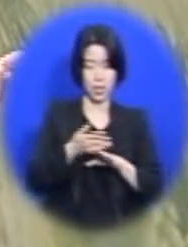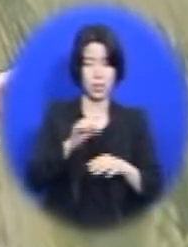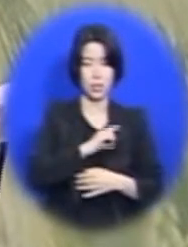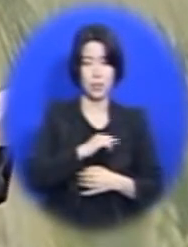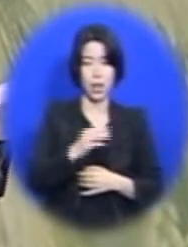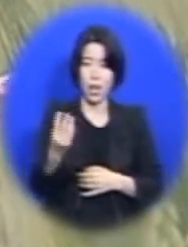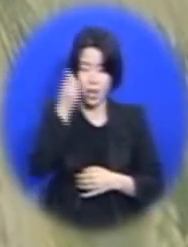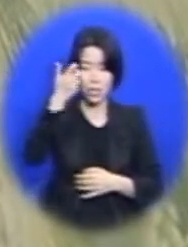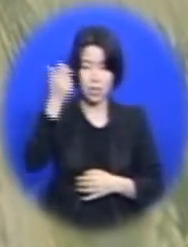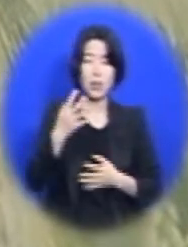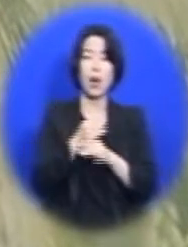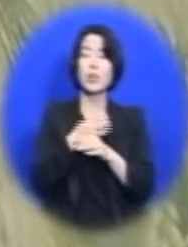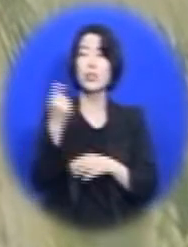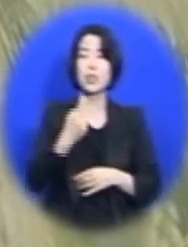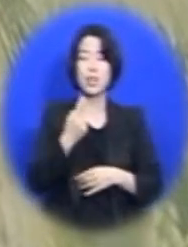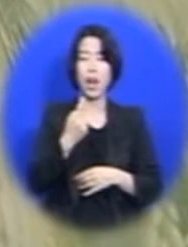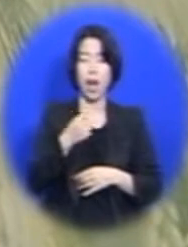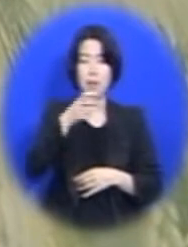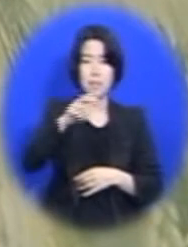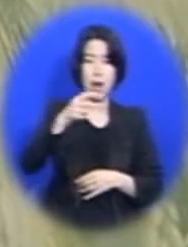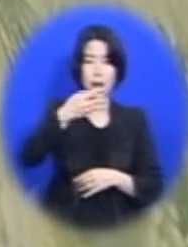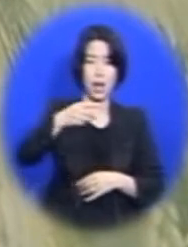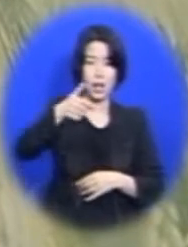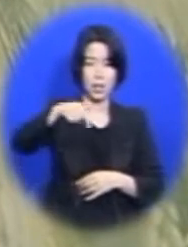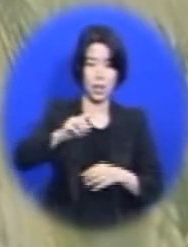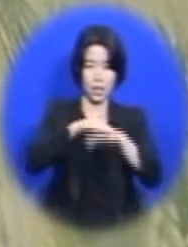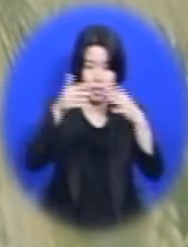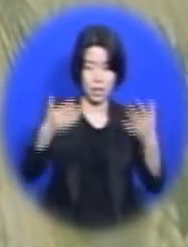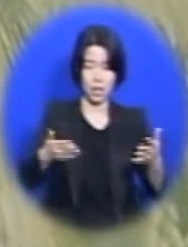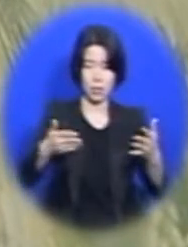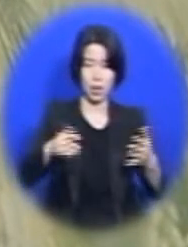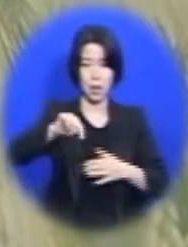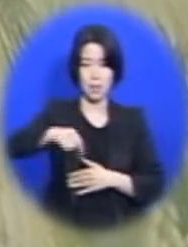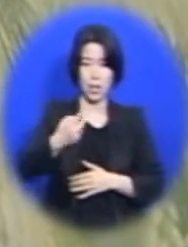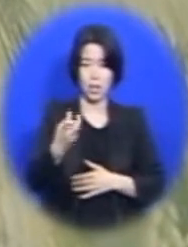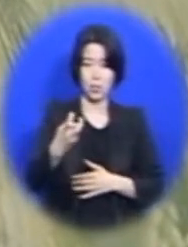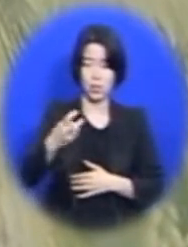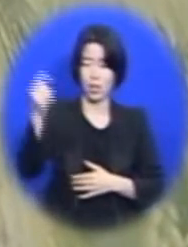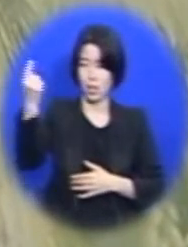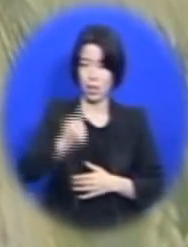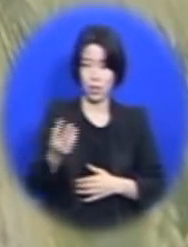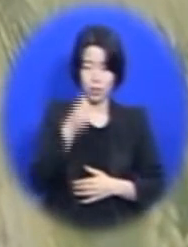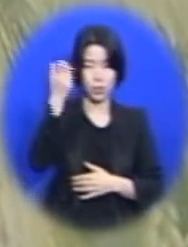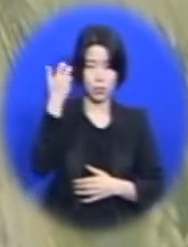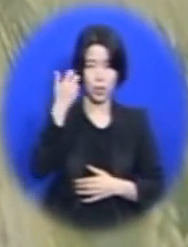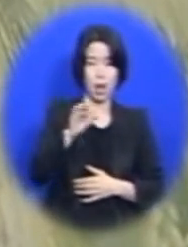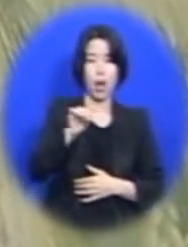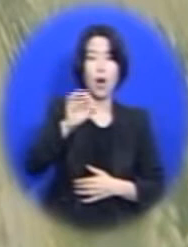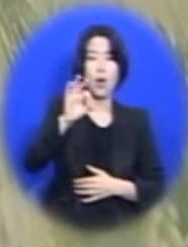임했나요? 마가다락방의 120문도에게 오순절이 이미 이름해. 하나님은